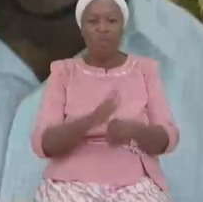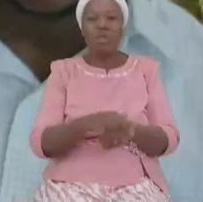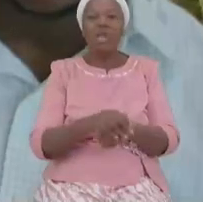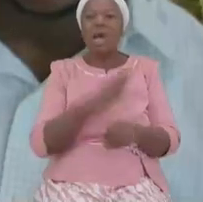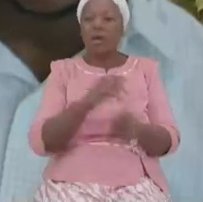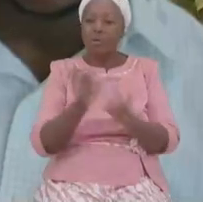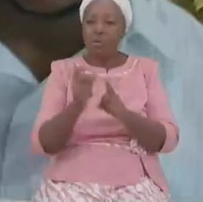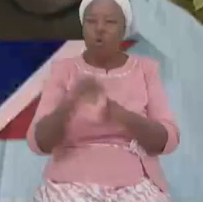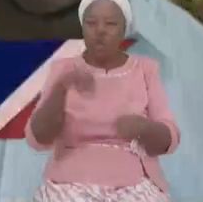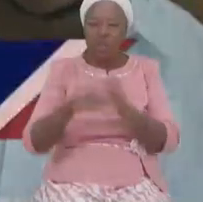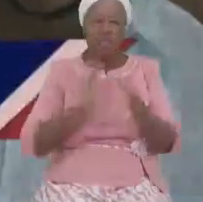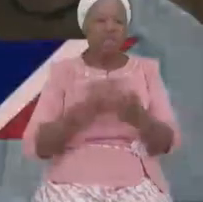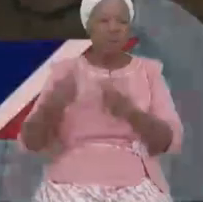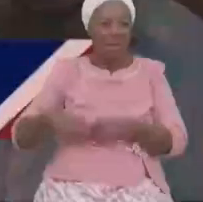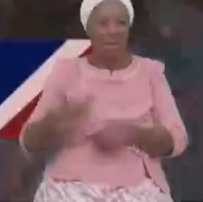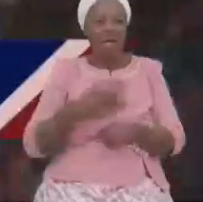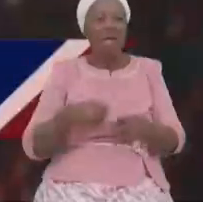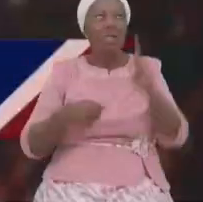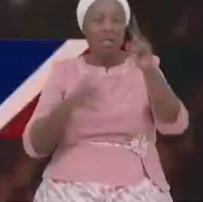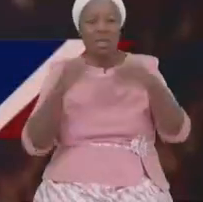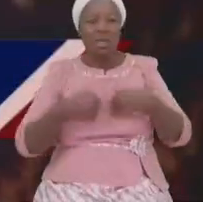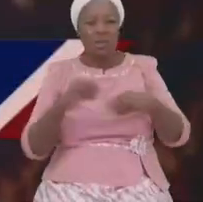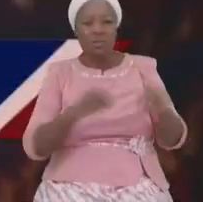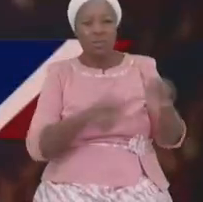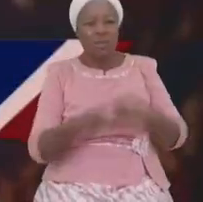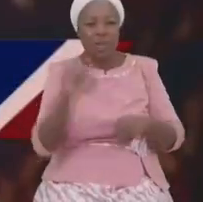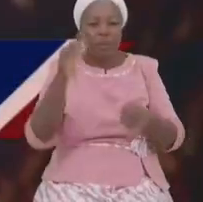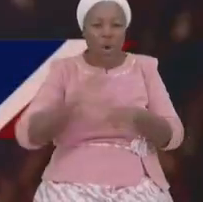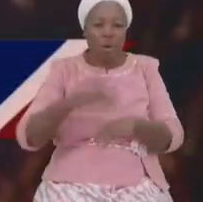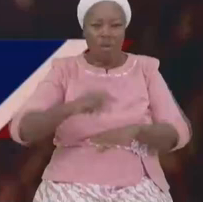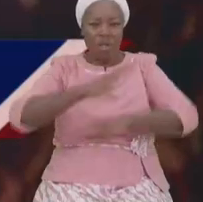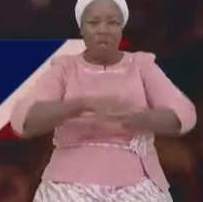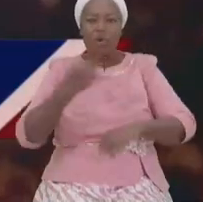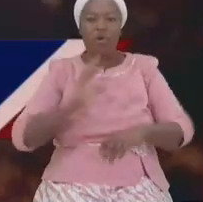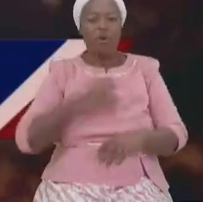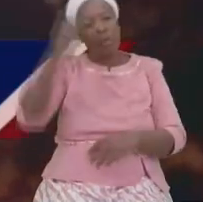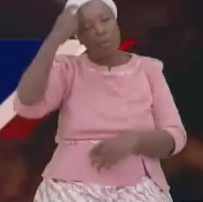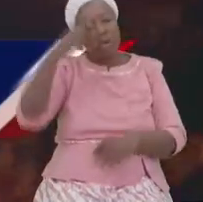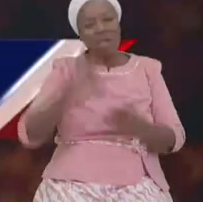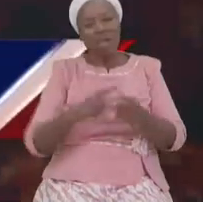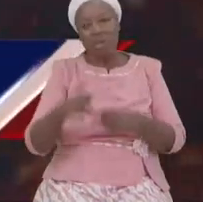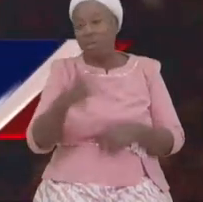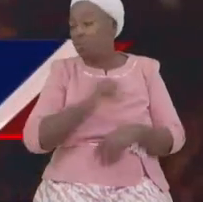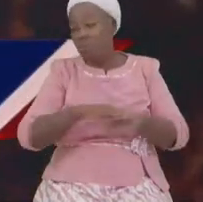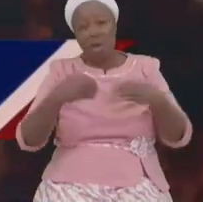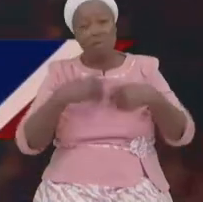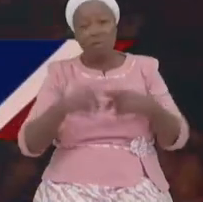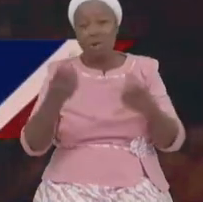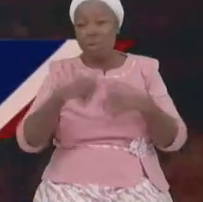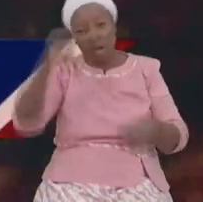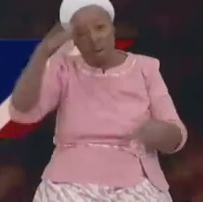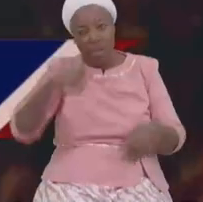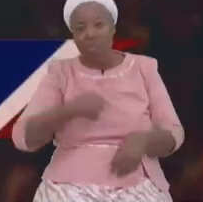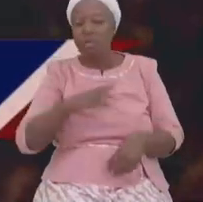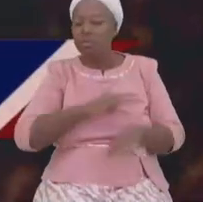cœurs. Il les a écrits sur la table de notre esprit. Donc tu n'as pas besoin de venir me rappeler. Je n'ai pas besoin de venir te